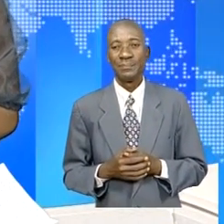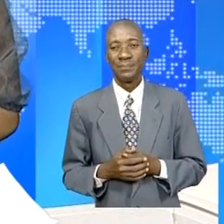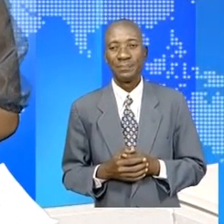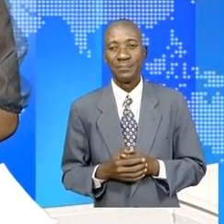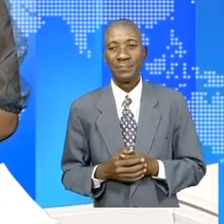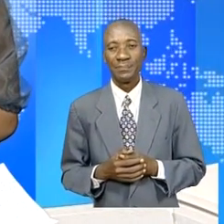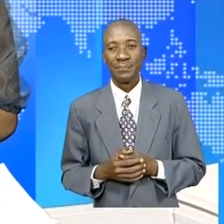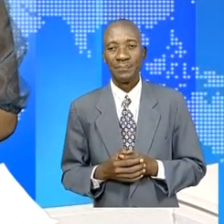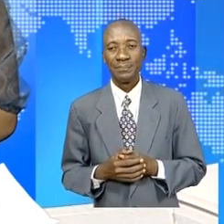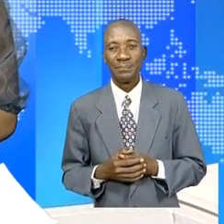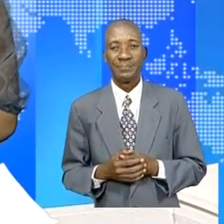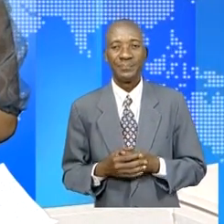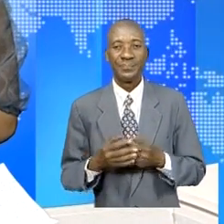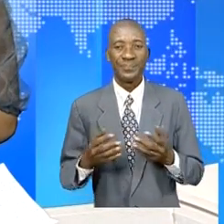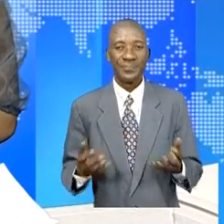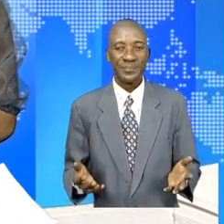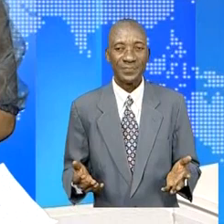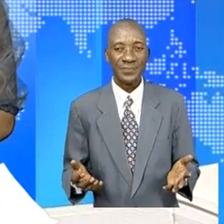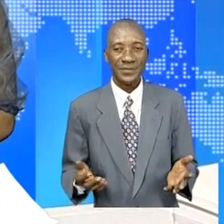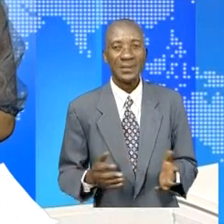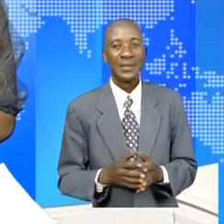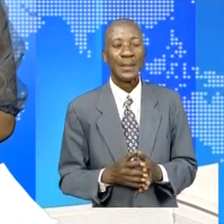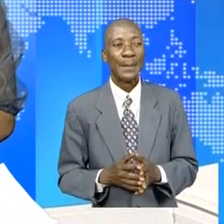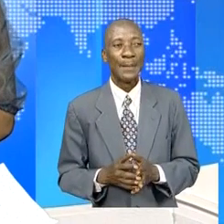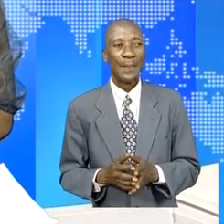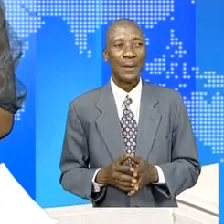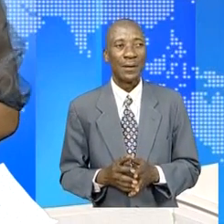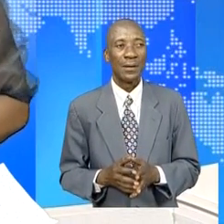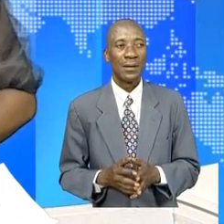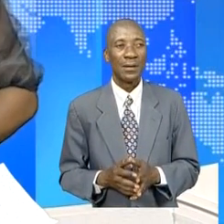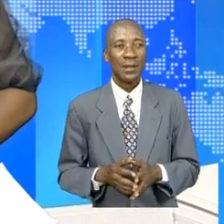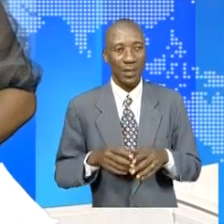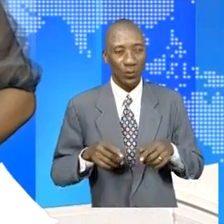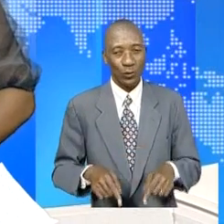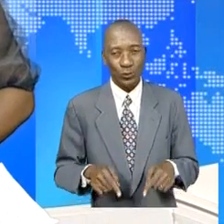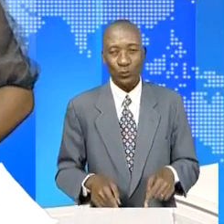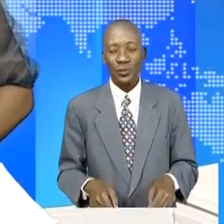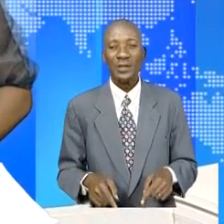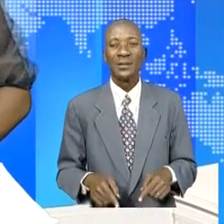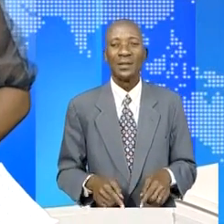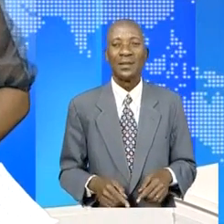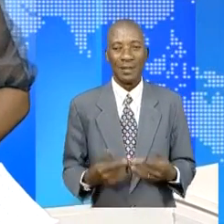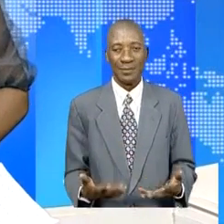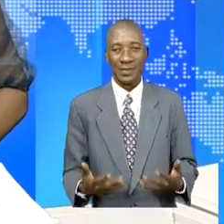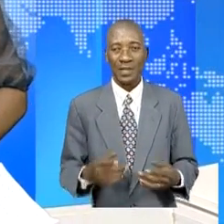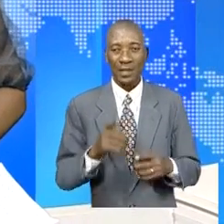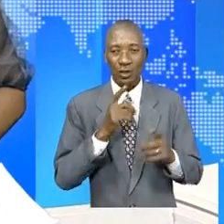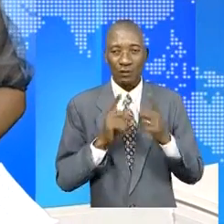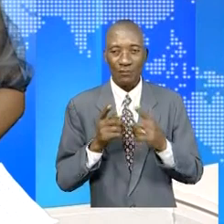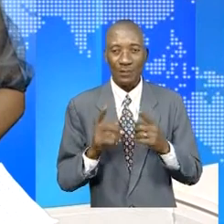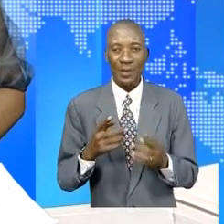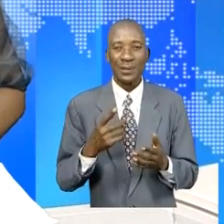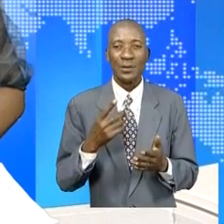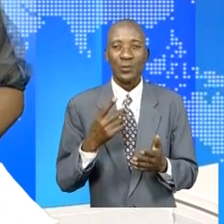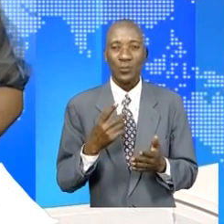Seule la volonté compte pour venir en aide aux sinistrés de Goma. L'Alliance pour la bonne gouvernance se lance, elle, dans une